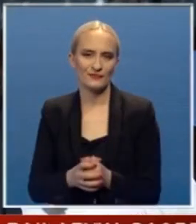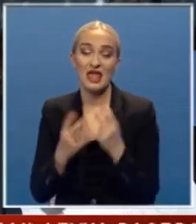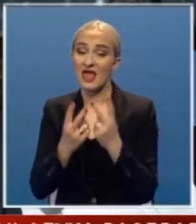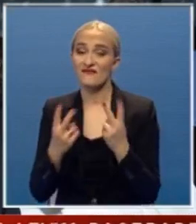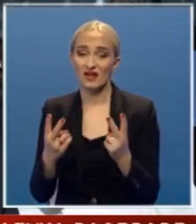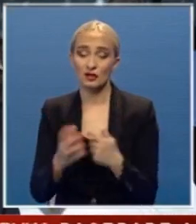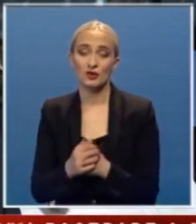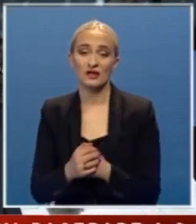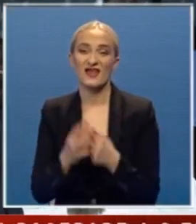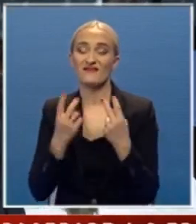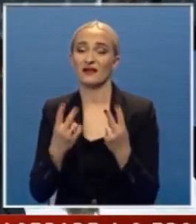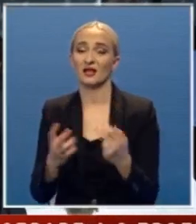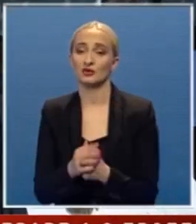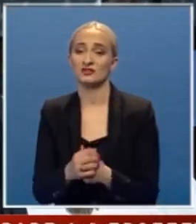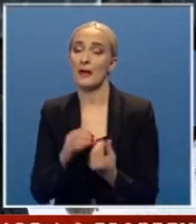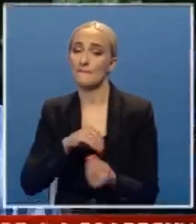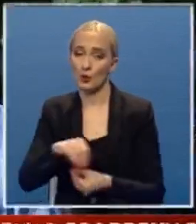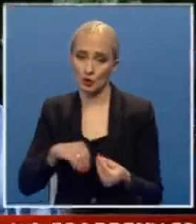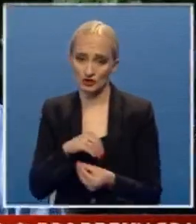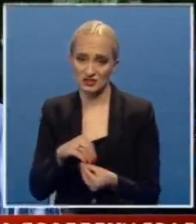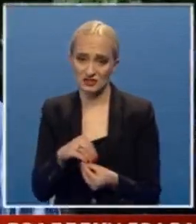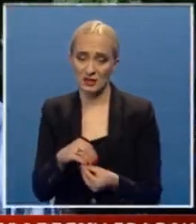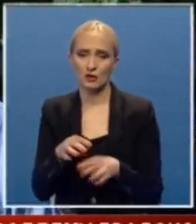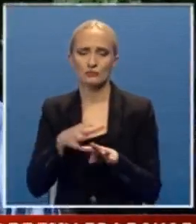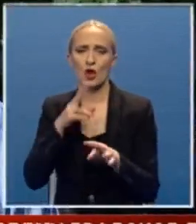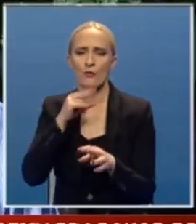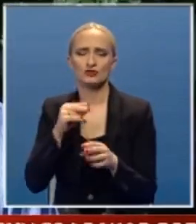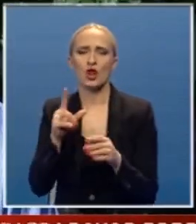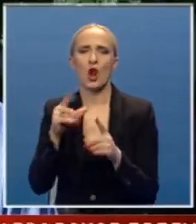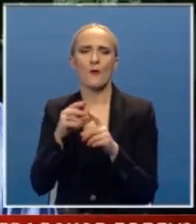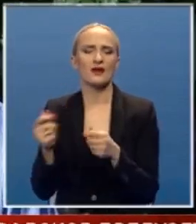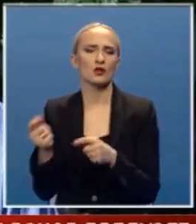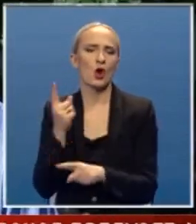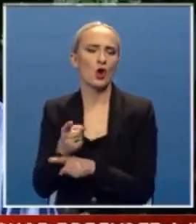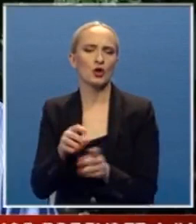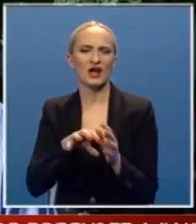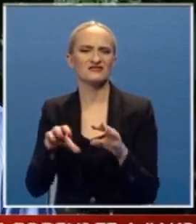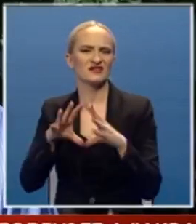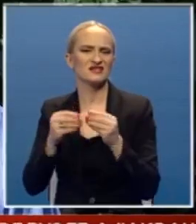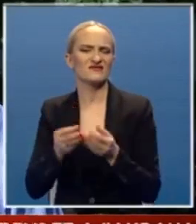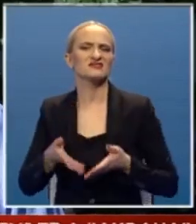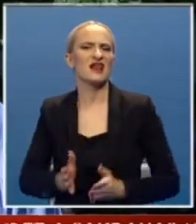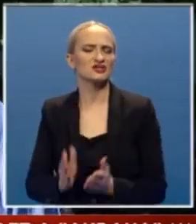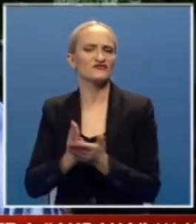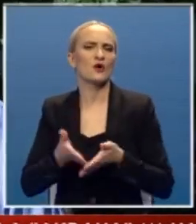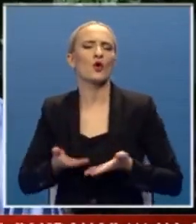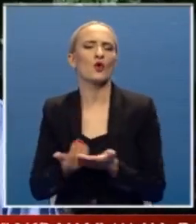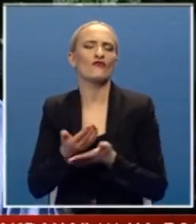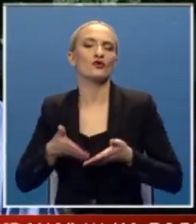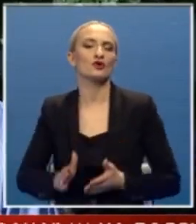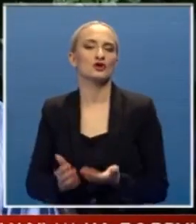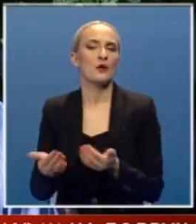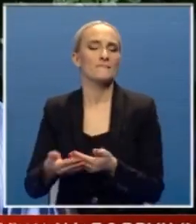vrijednuje vrijednosti porodice. Skupština opštine Lopara donijela odluku koja izdvaja za sva natalitet za svako novorođeno dijete